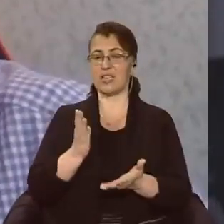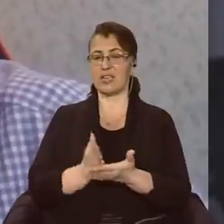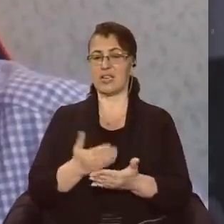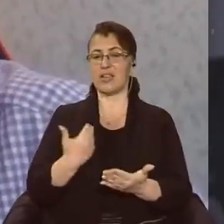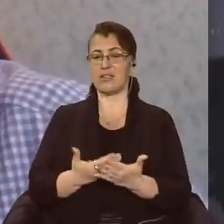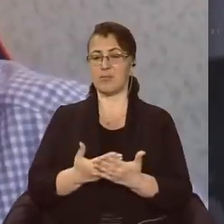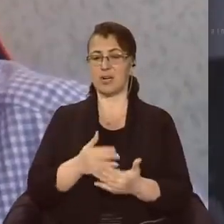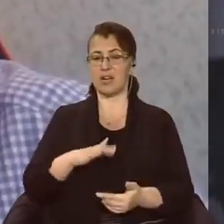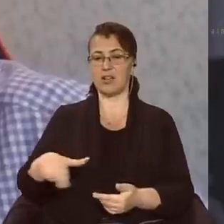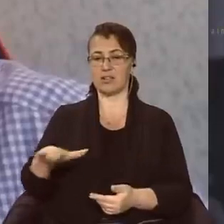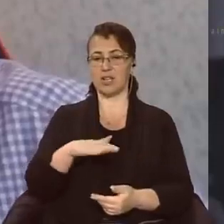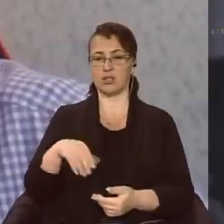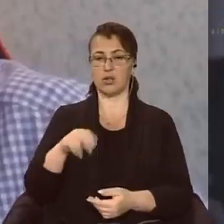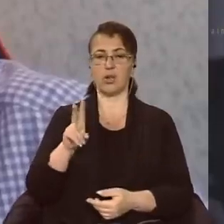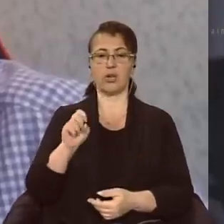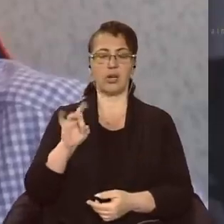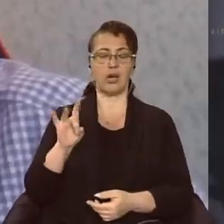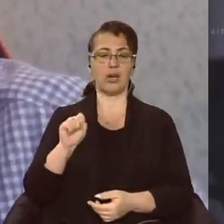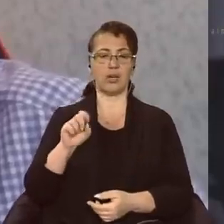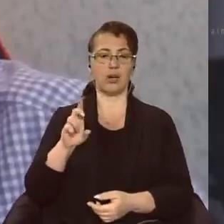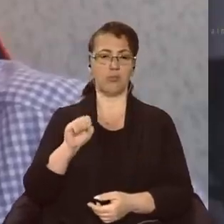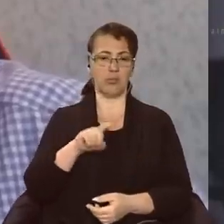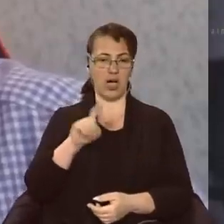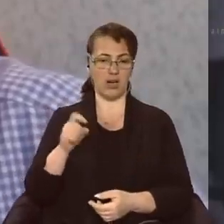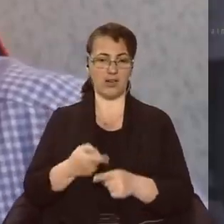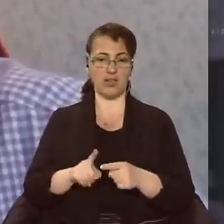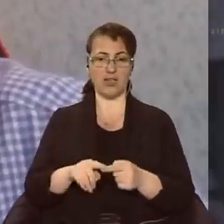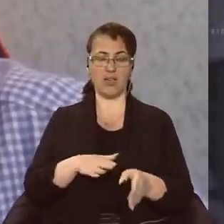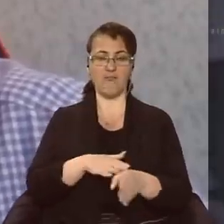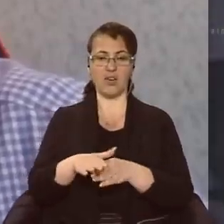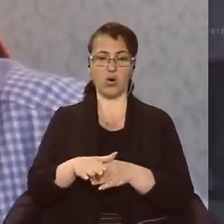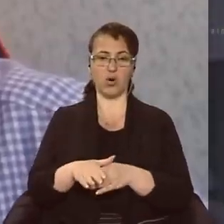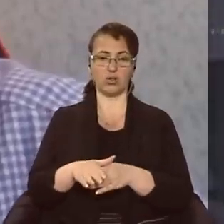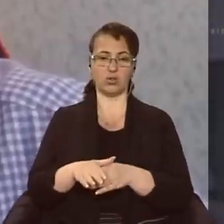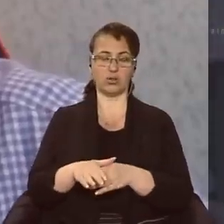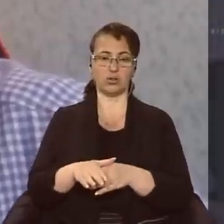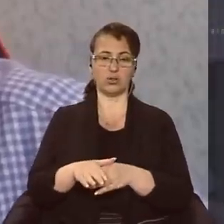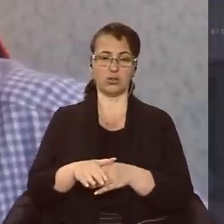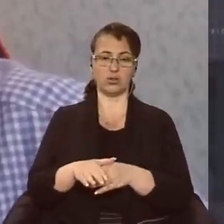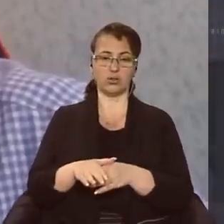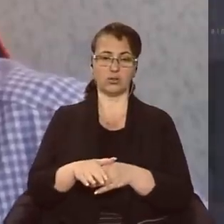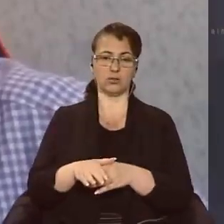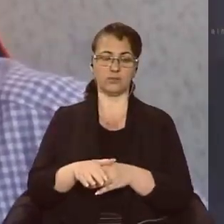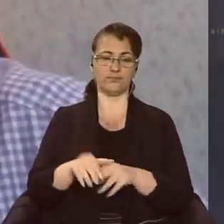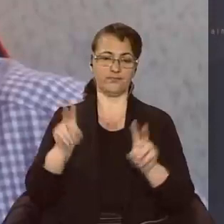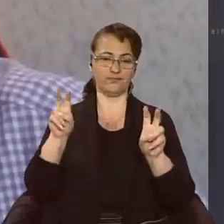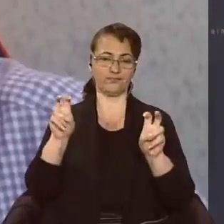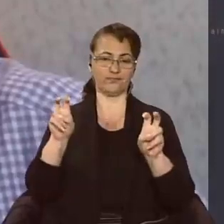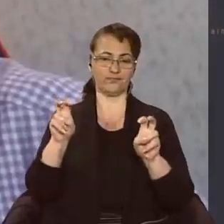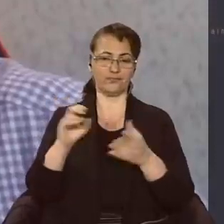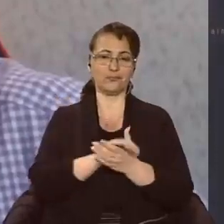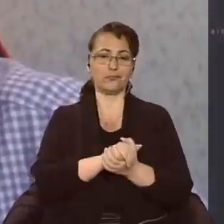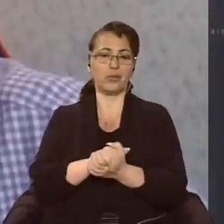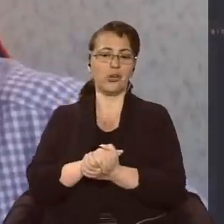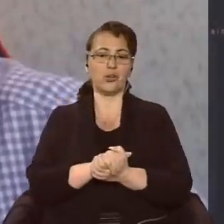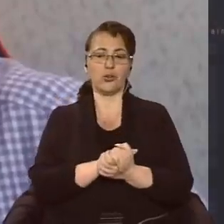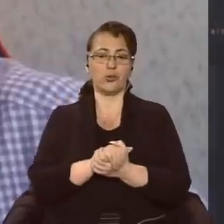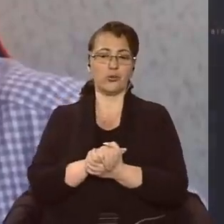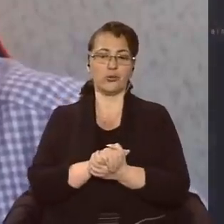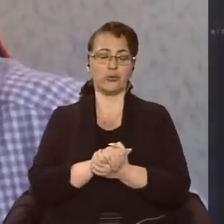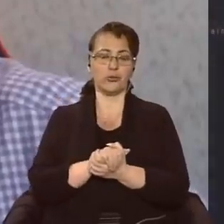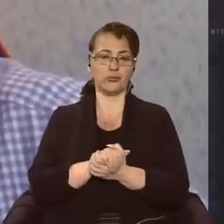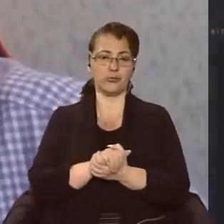на території Карабаху, які виконують, скажімо так, роль нібито миротворчих, так